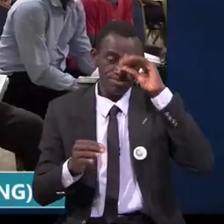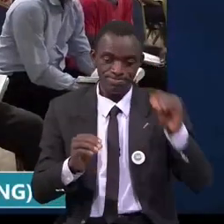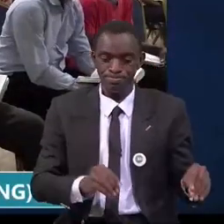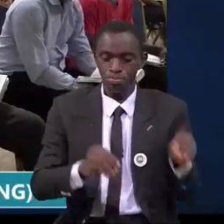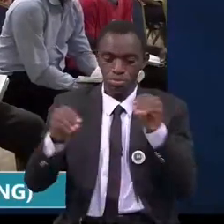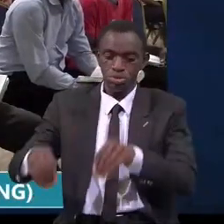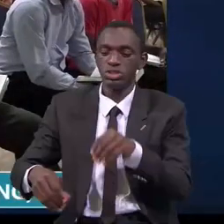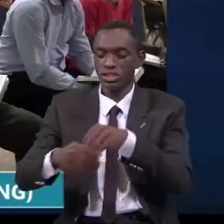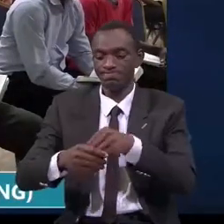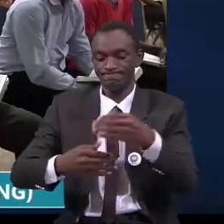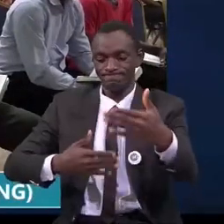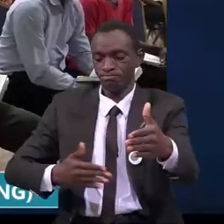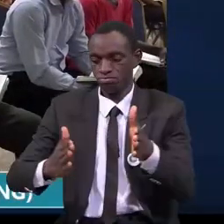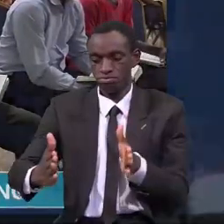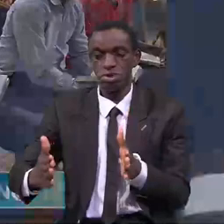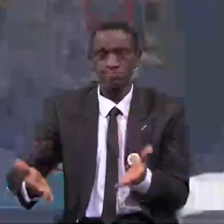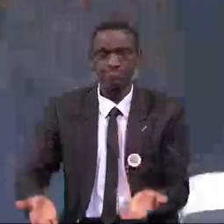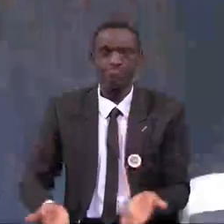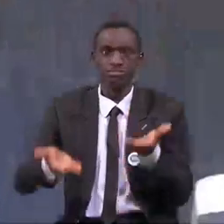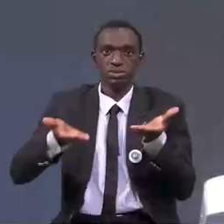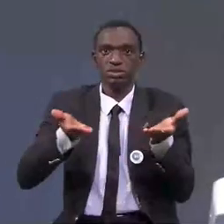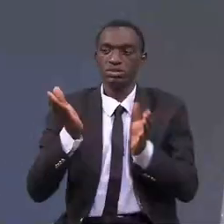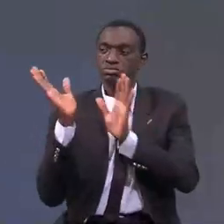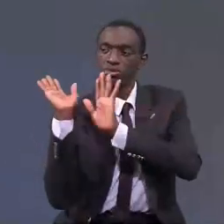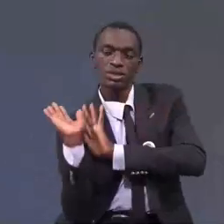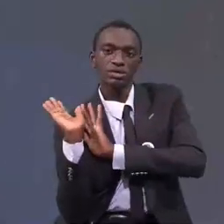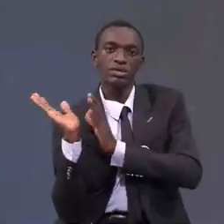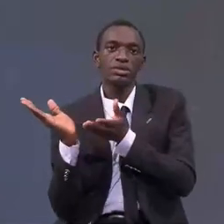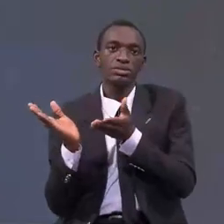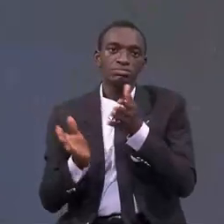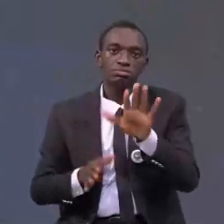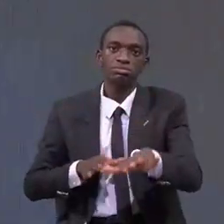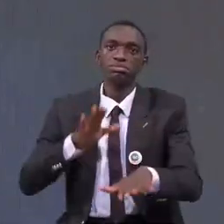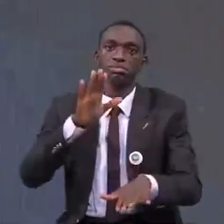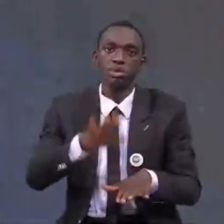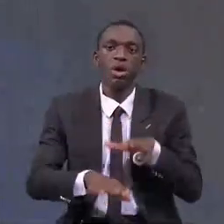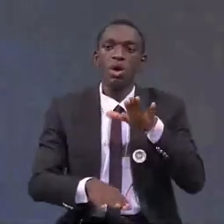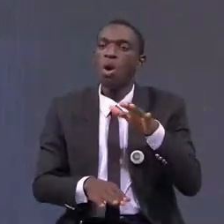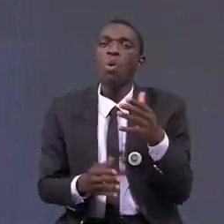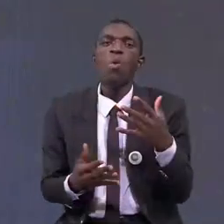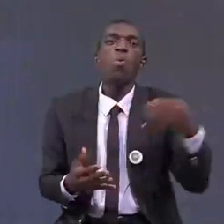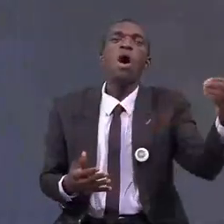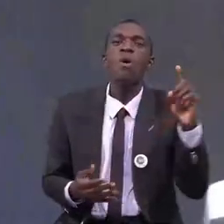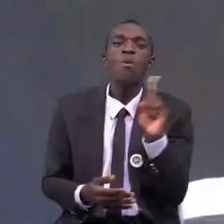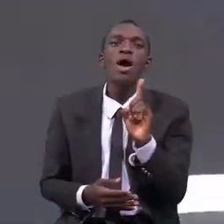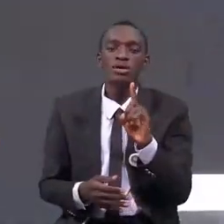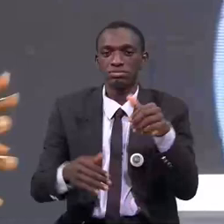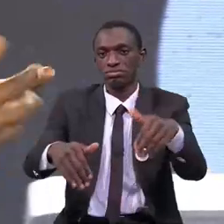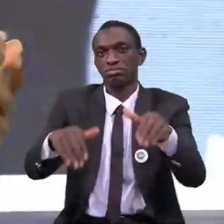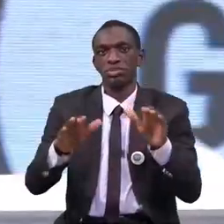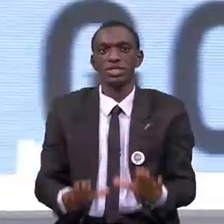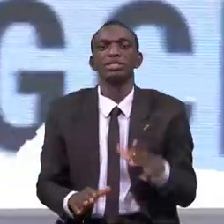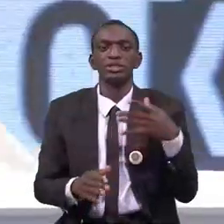est déjà mise dans le cercueil et les gens portaient le cercueil et l'enfant là